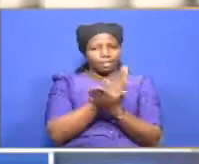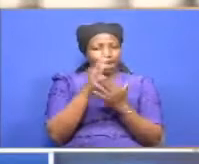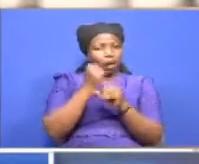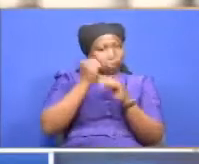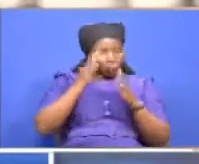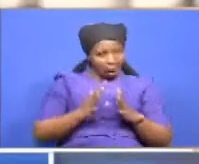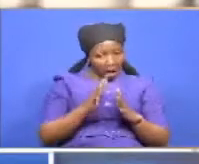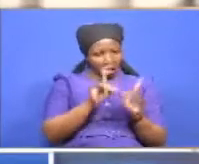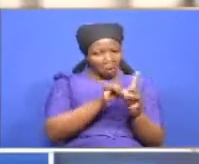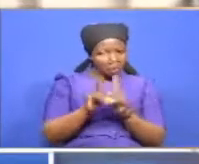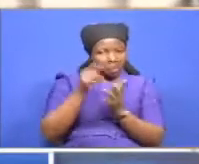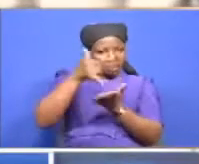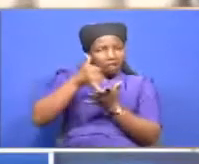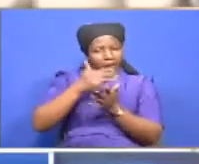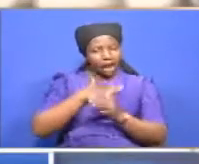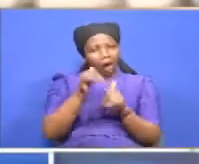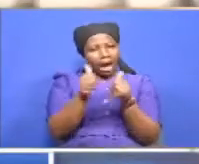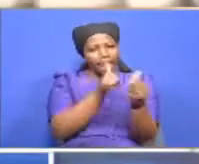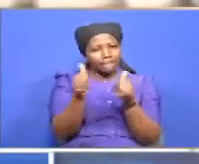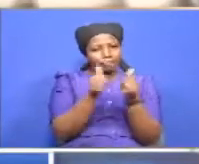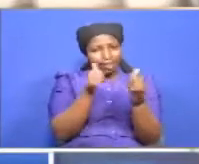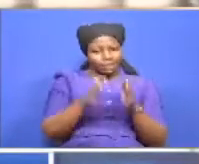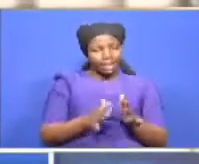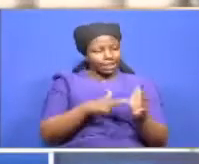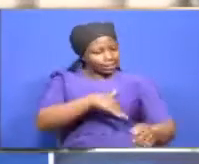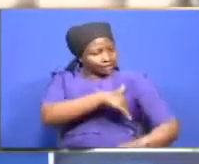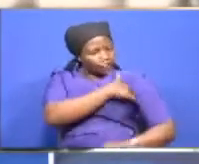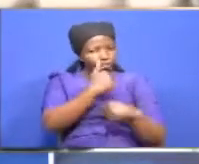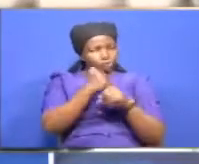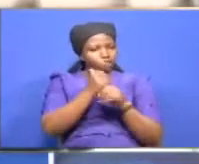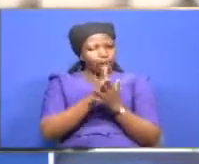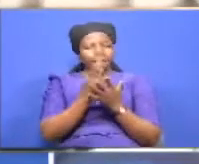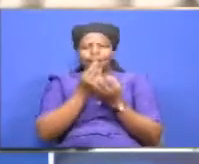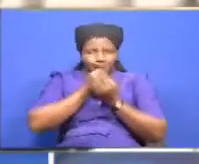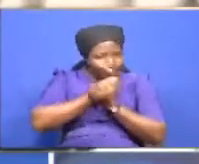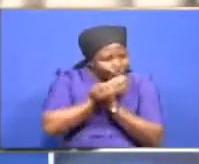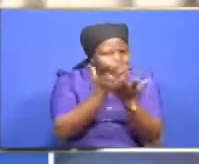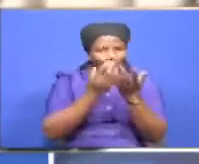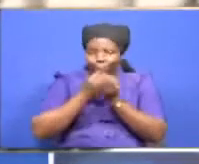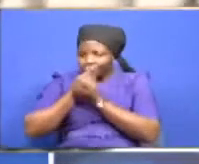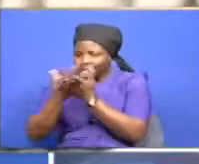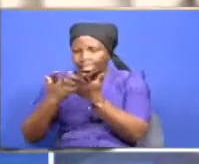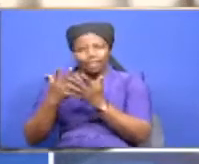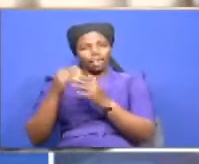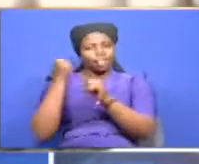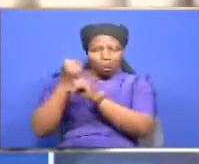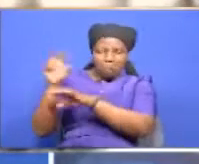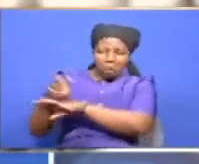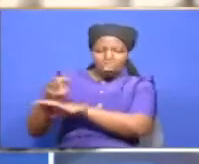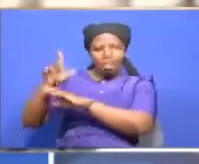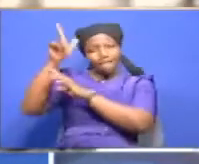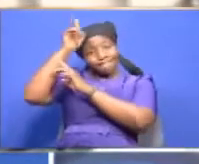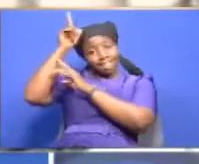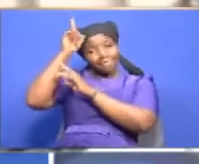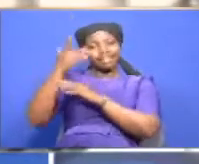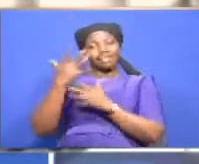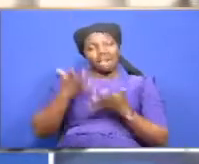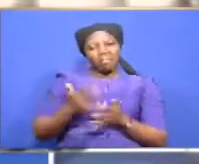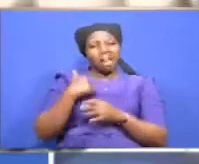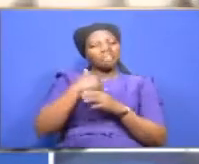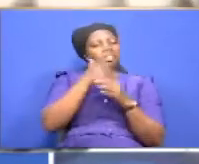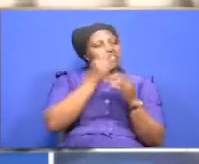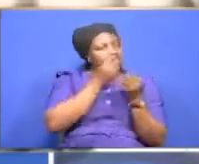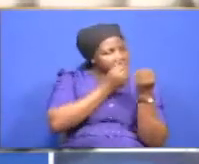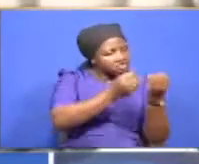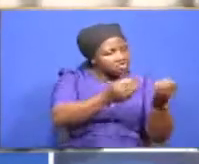our administrators, our chiefs, to ensure that they disseminate the same information. They do the monitoring in the villages. So at least we have information in every village to ensure